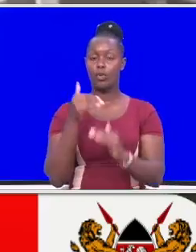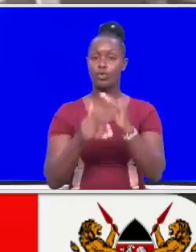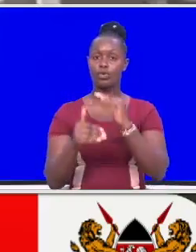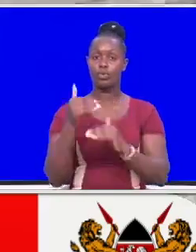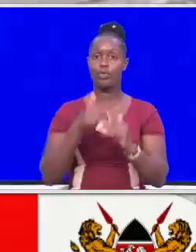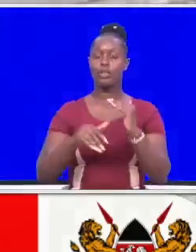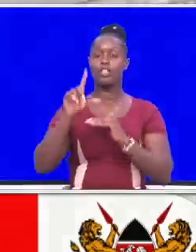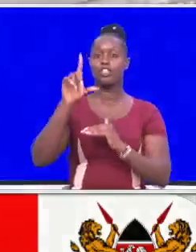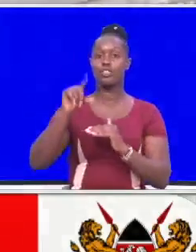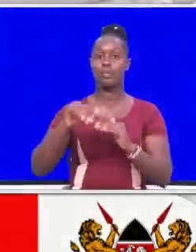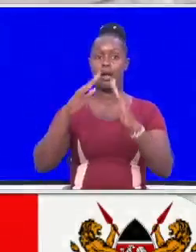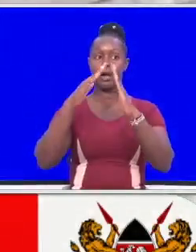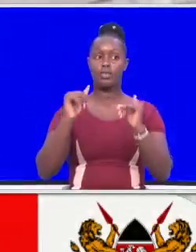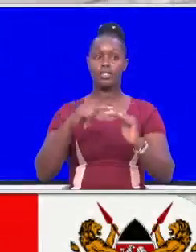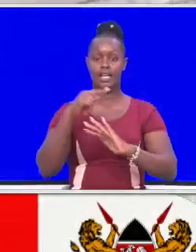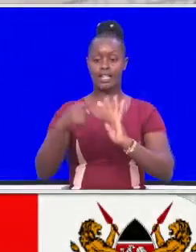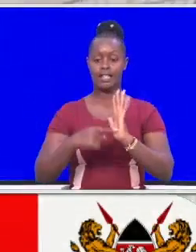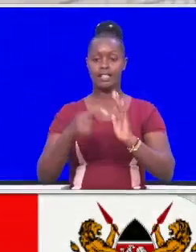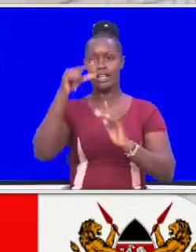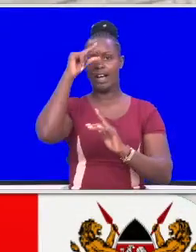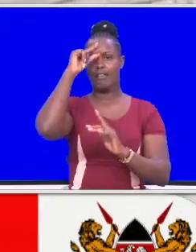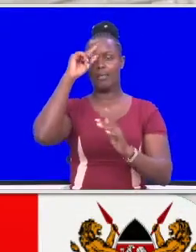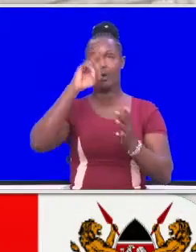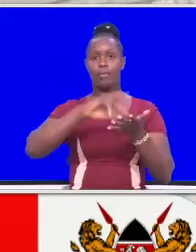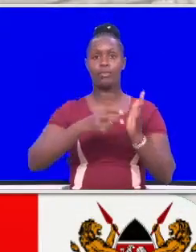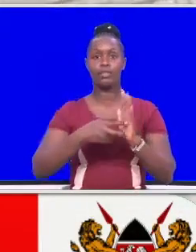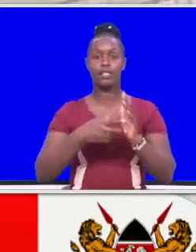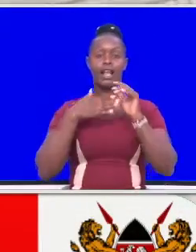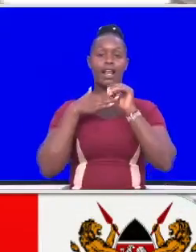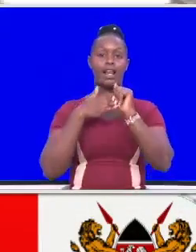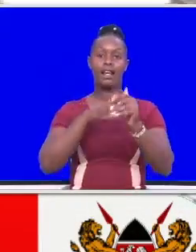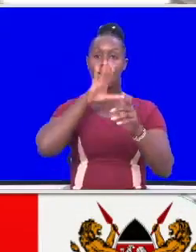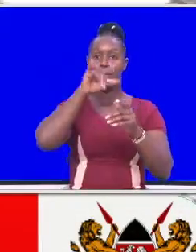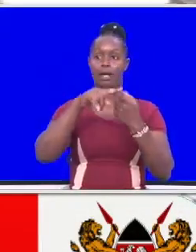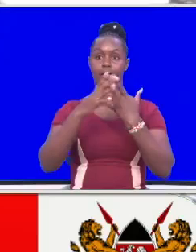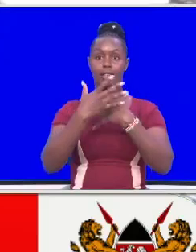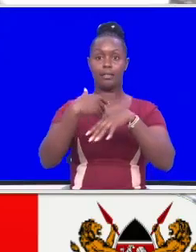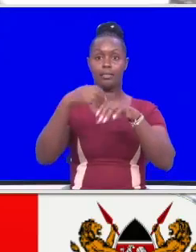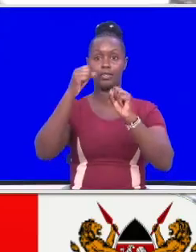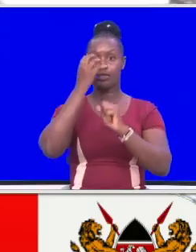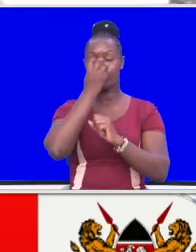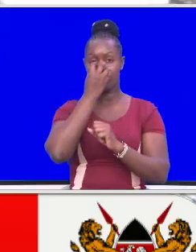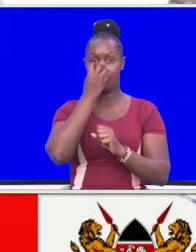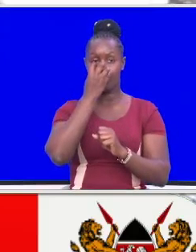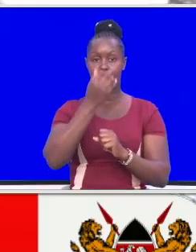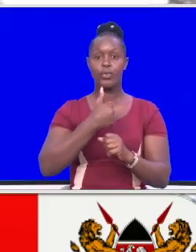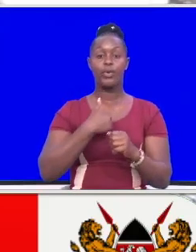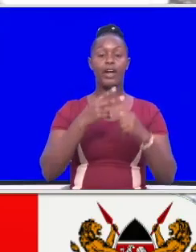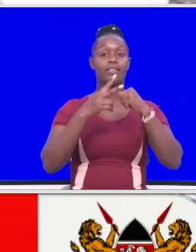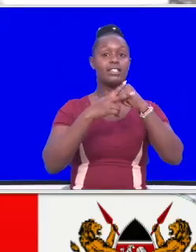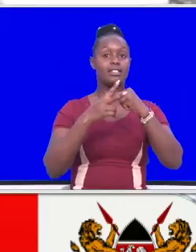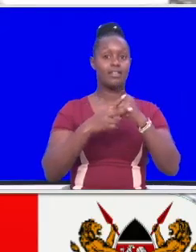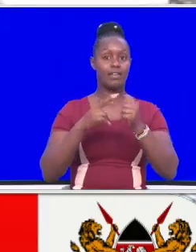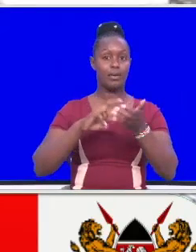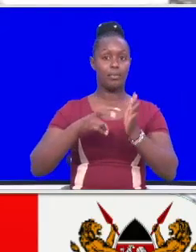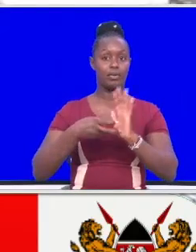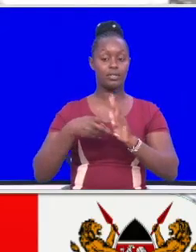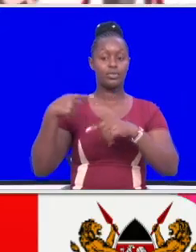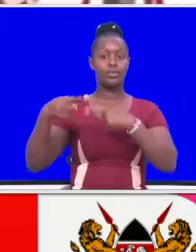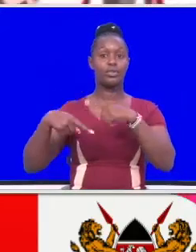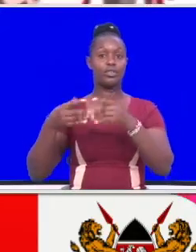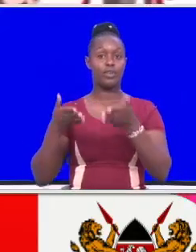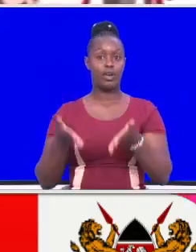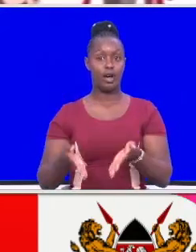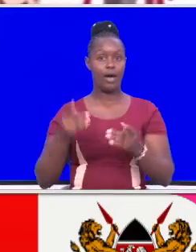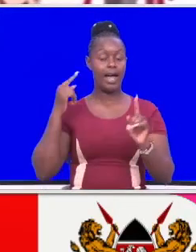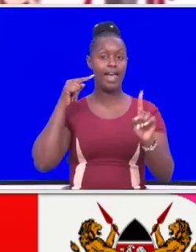nafuu. Mradi huu wa serikali ukiongozwa na Rais William Ruto. Kuna miradi 7 inayoendelea kwa sasa na inanuia kuwa